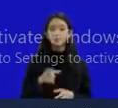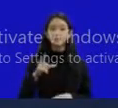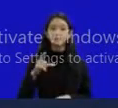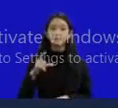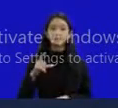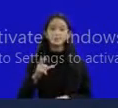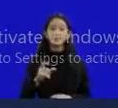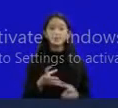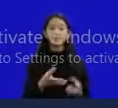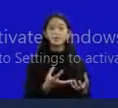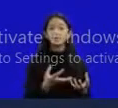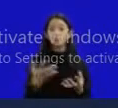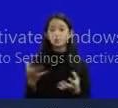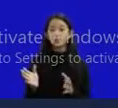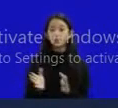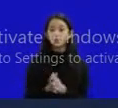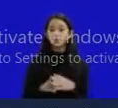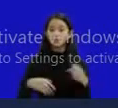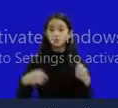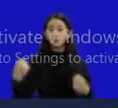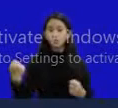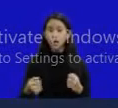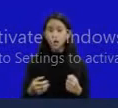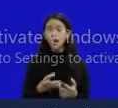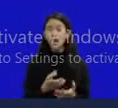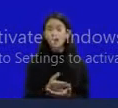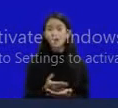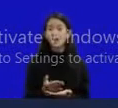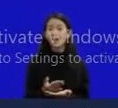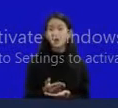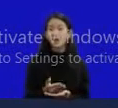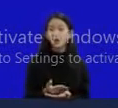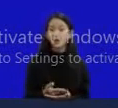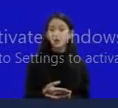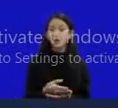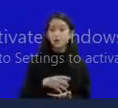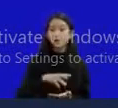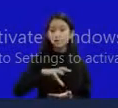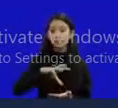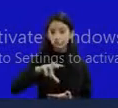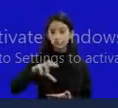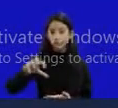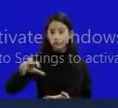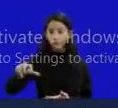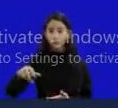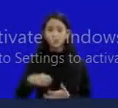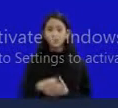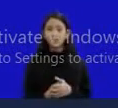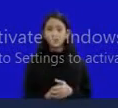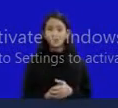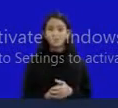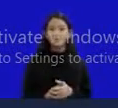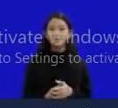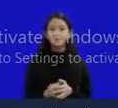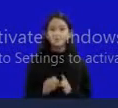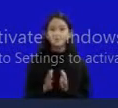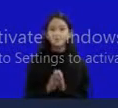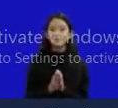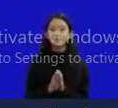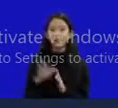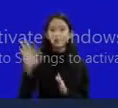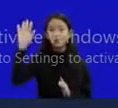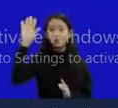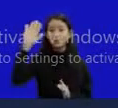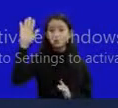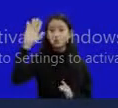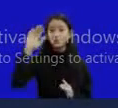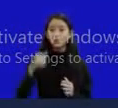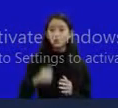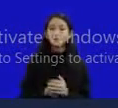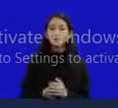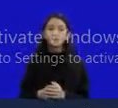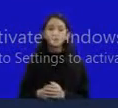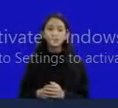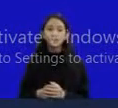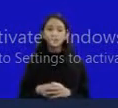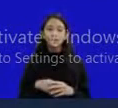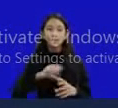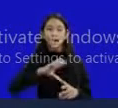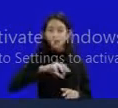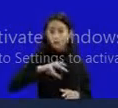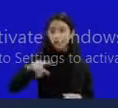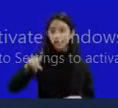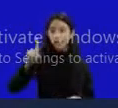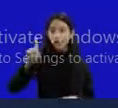satuan dan mobilitas antara kabupaten kota kecamatan dan tentunya kondisi geografis daerah ini harus menjadi